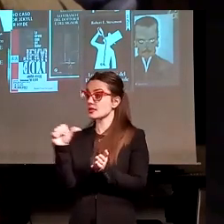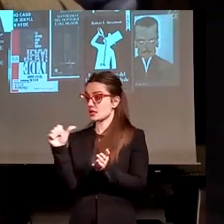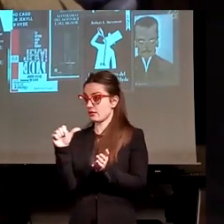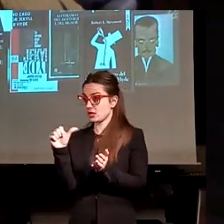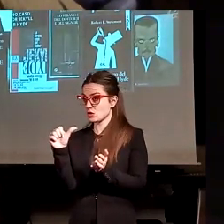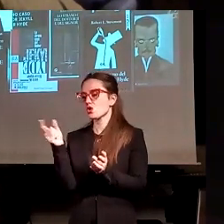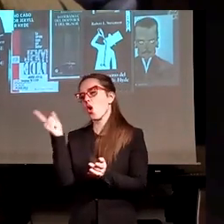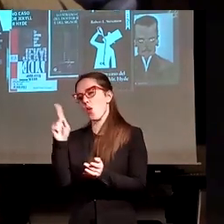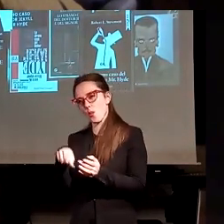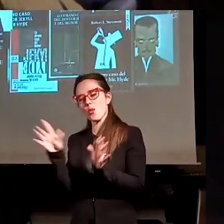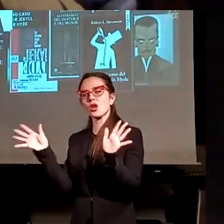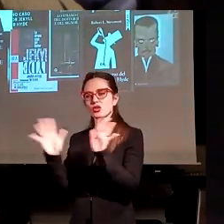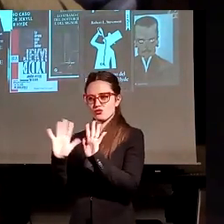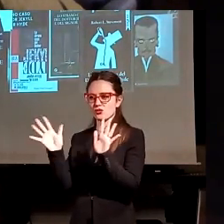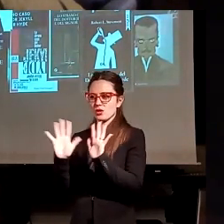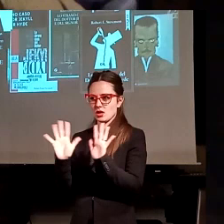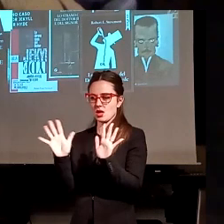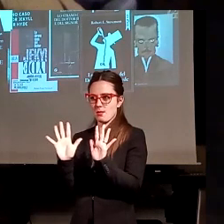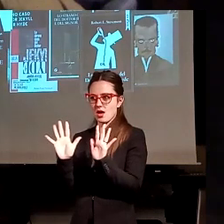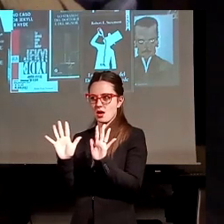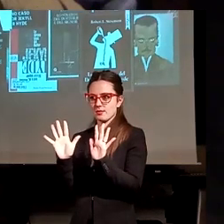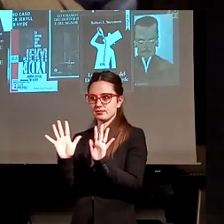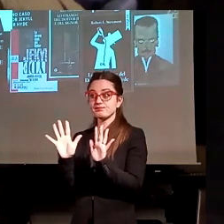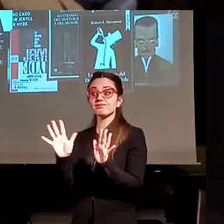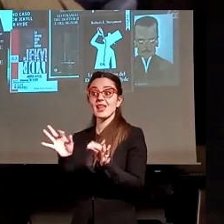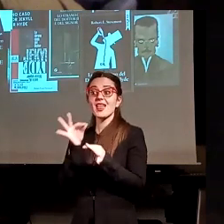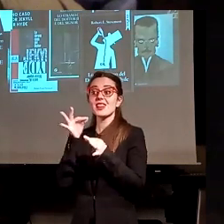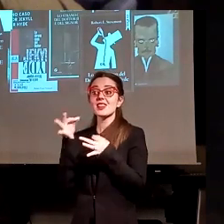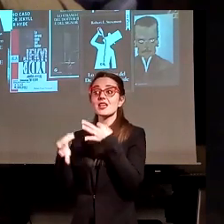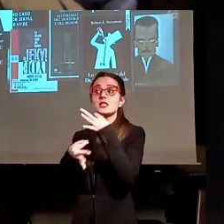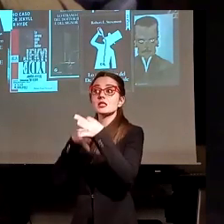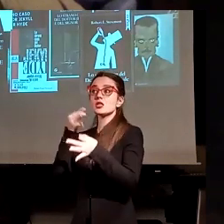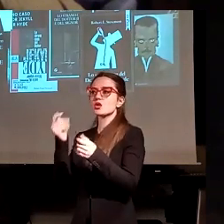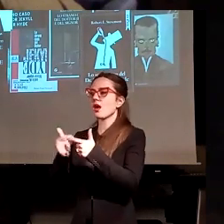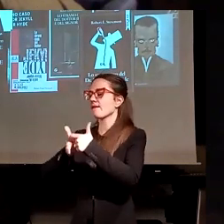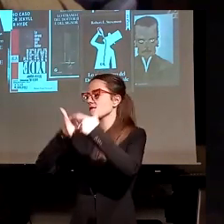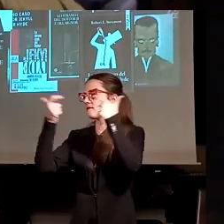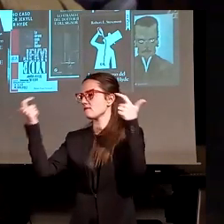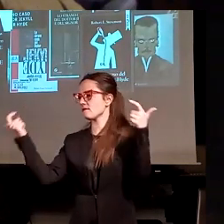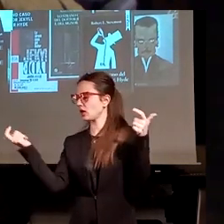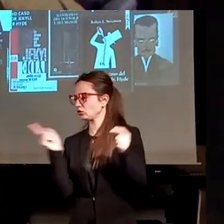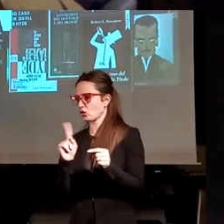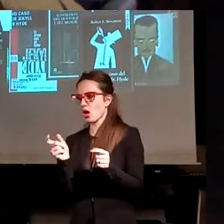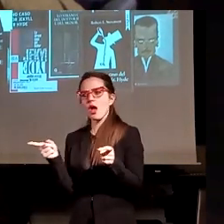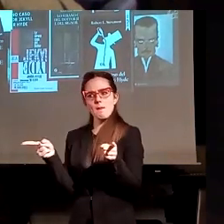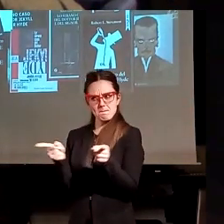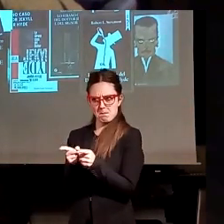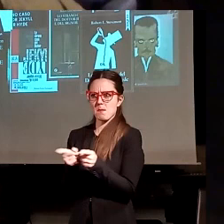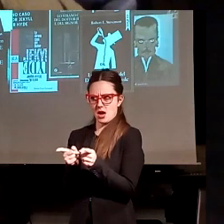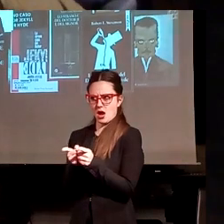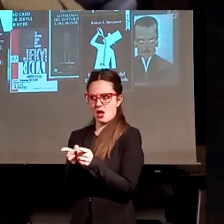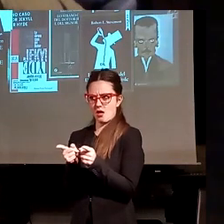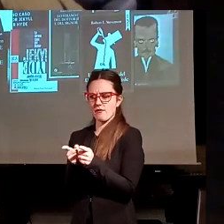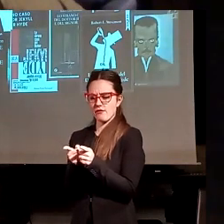cinema nel senso delle sue descrizioni sono non eccessive brevi rapide si vede il